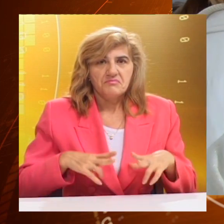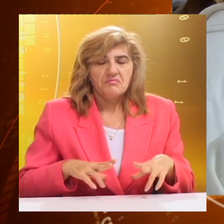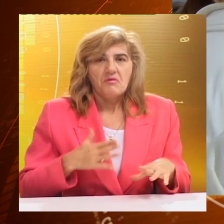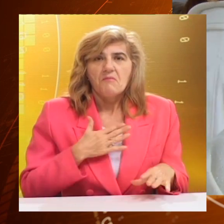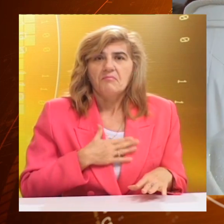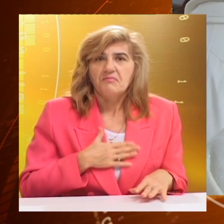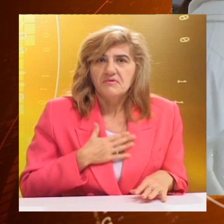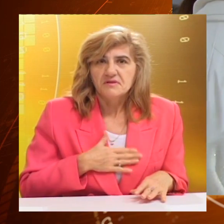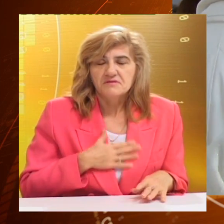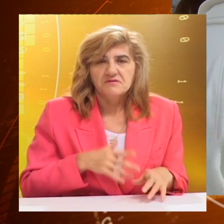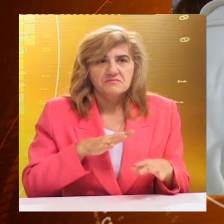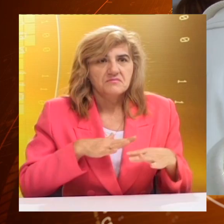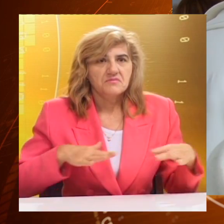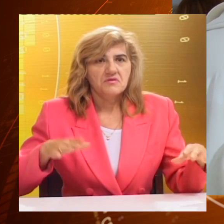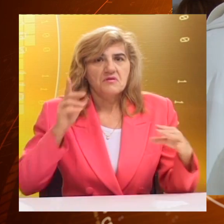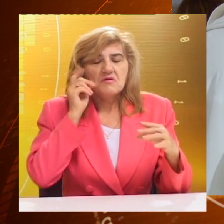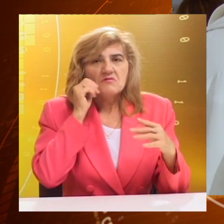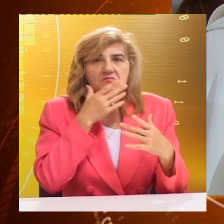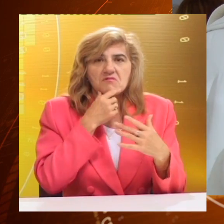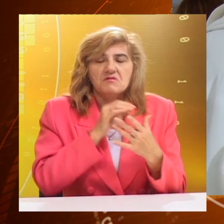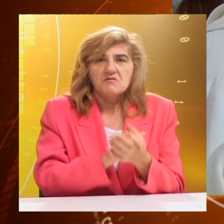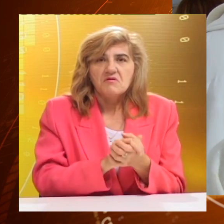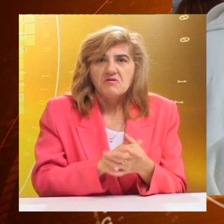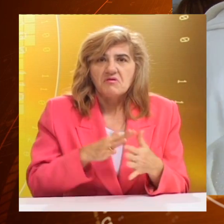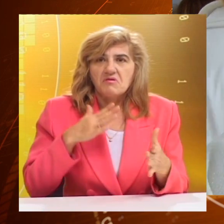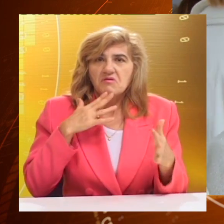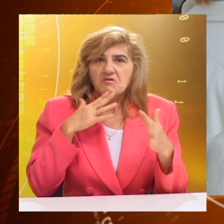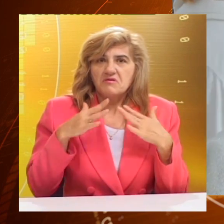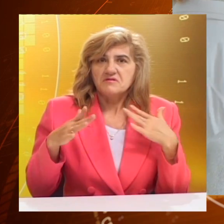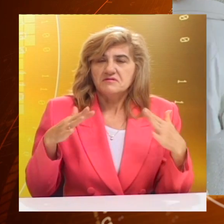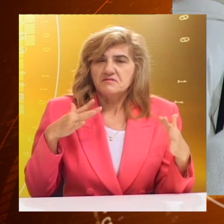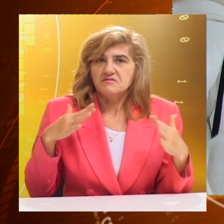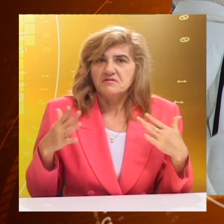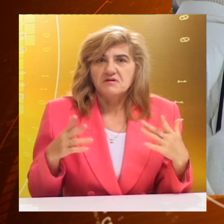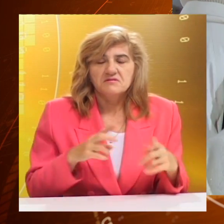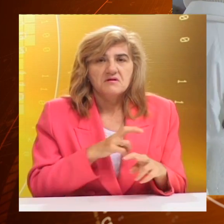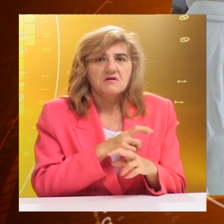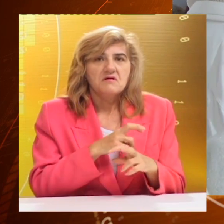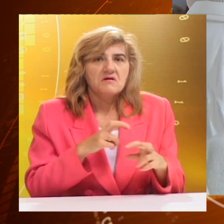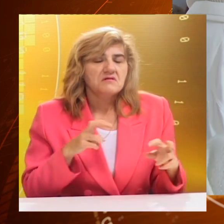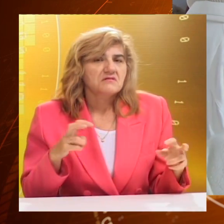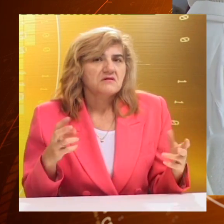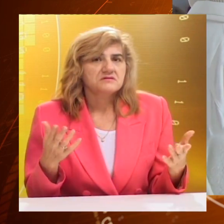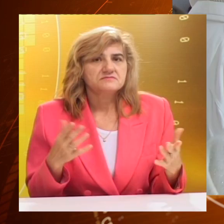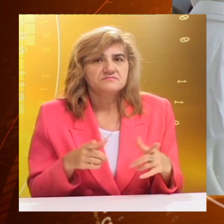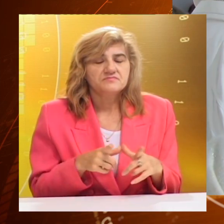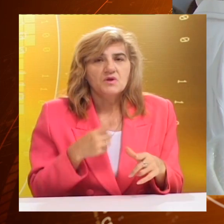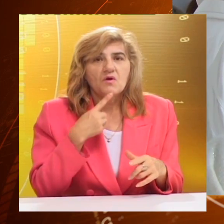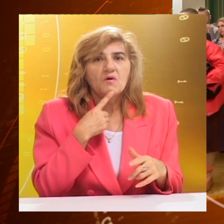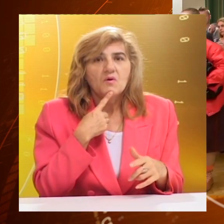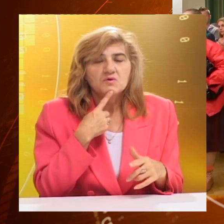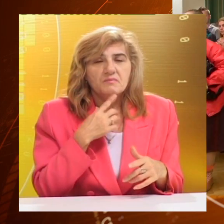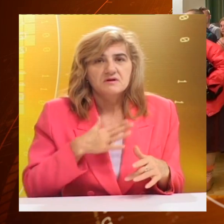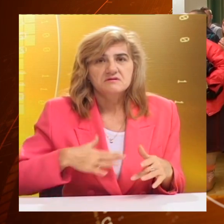i prija mi ovo da vidim kako se ljudi toliko lepo izražavaju kroz razne